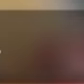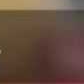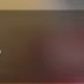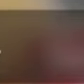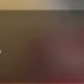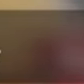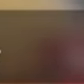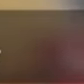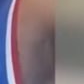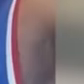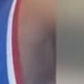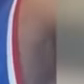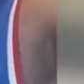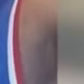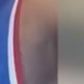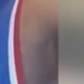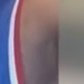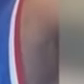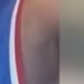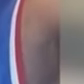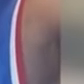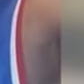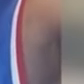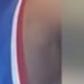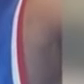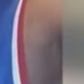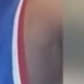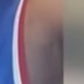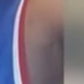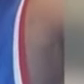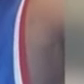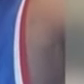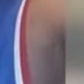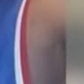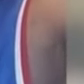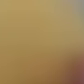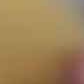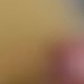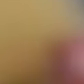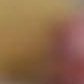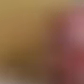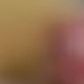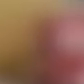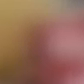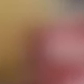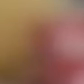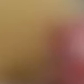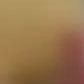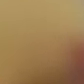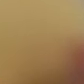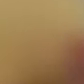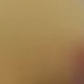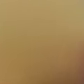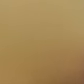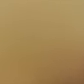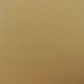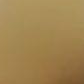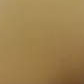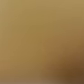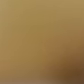ating mga anak. Maraming salamat rin po sa Uling Roasters na sa sobrang sarap.